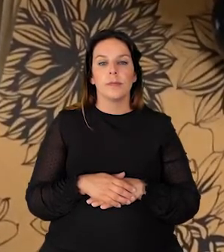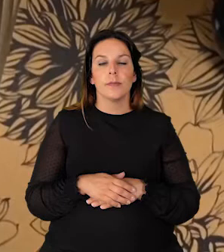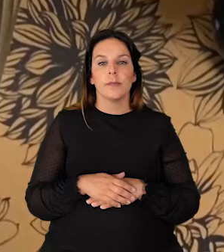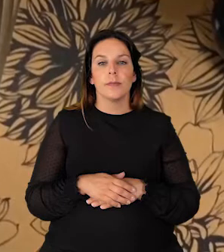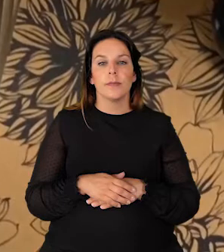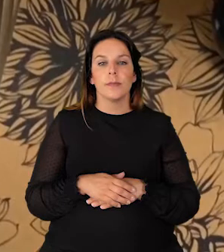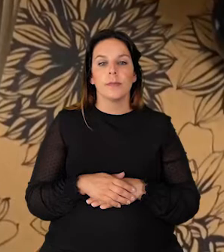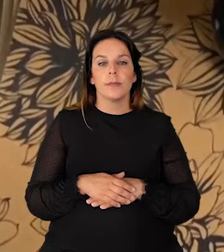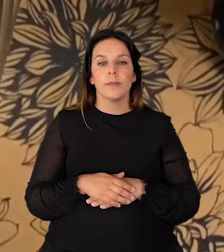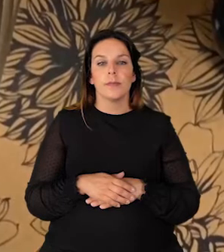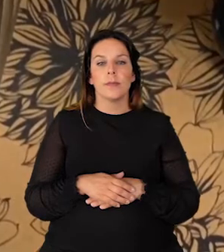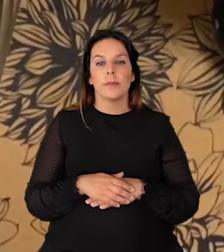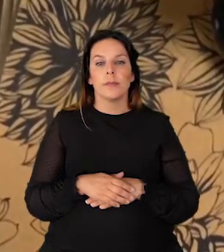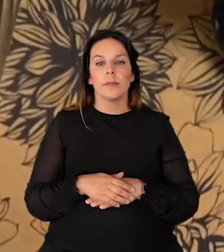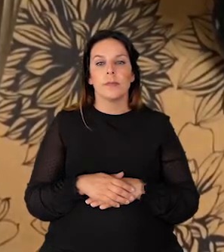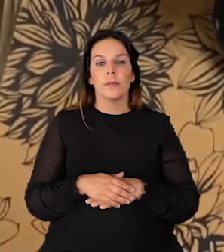Tak.